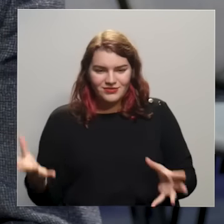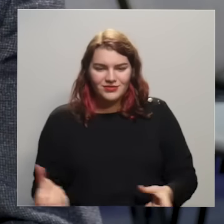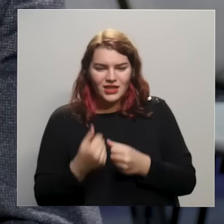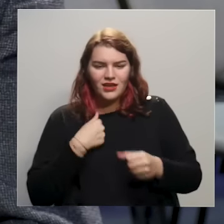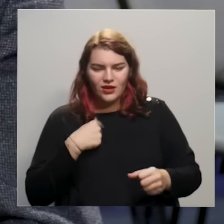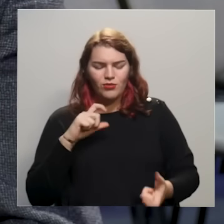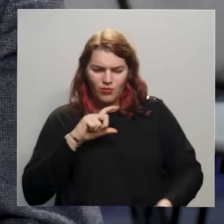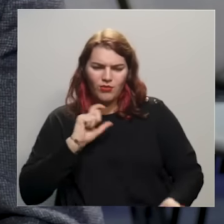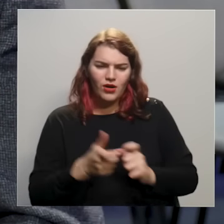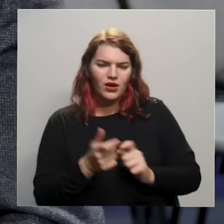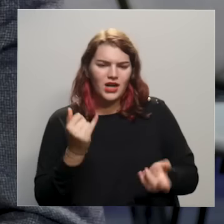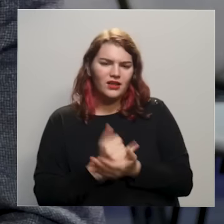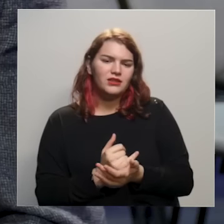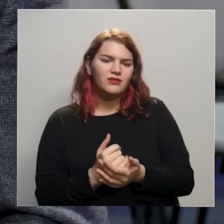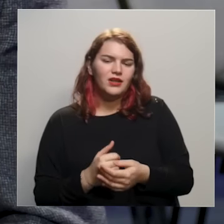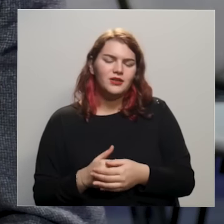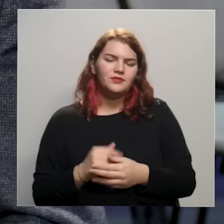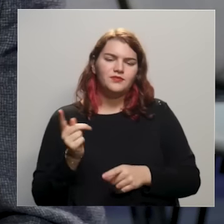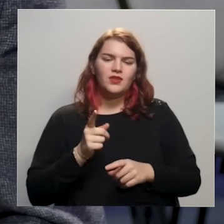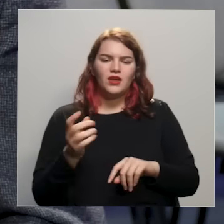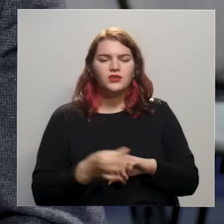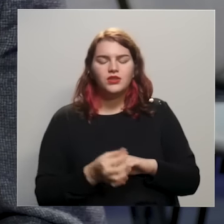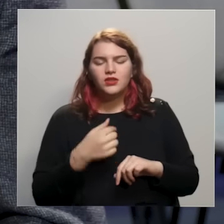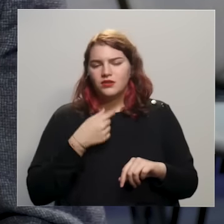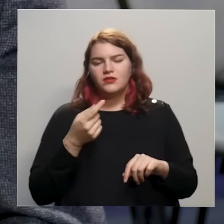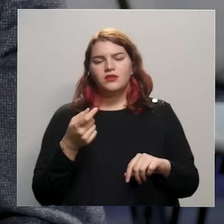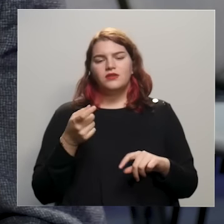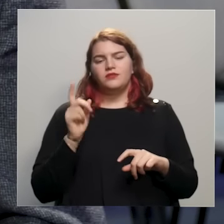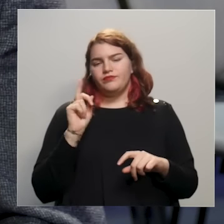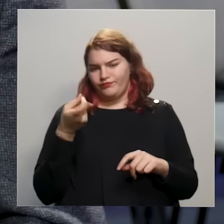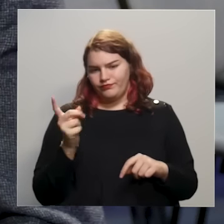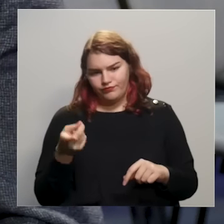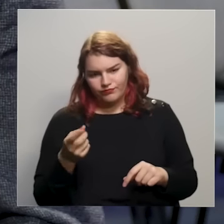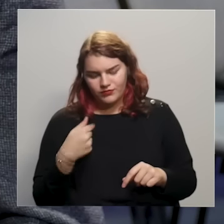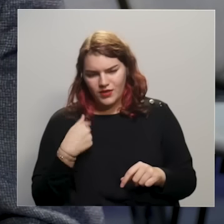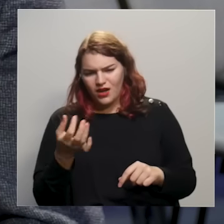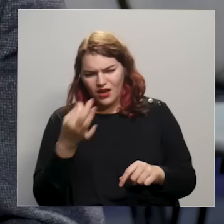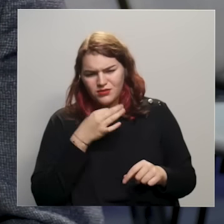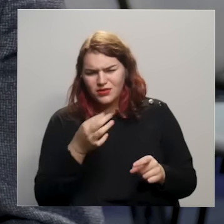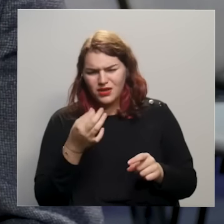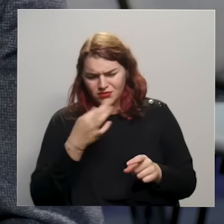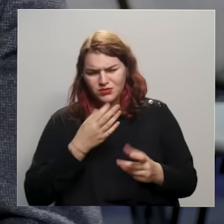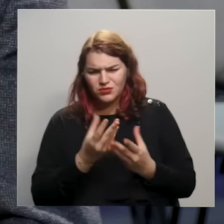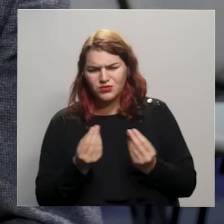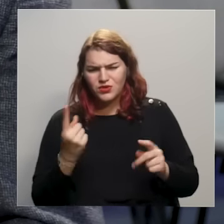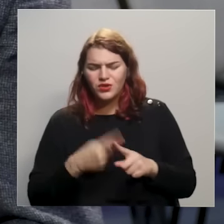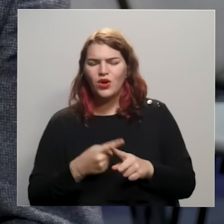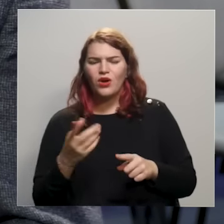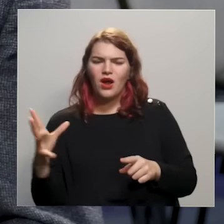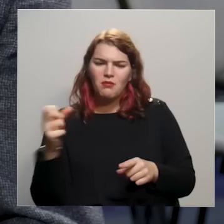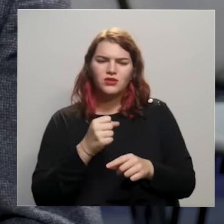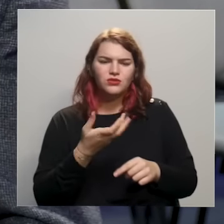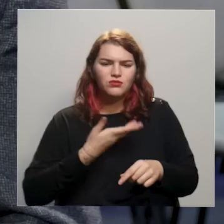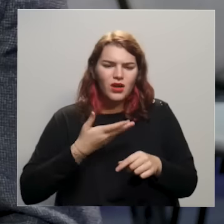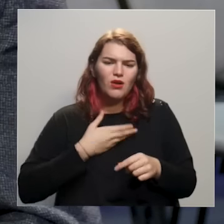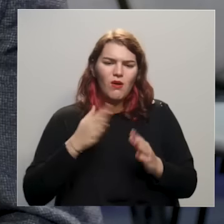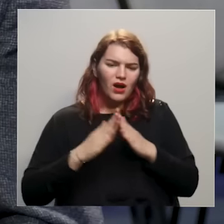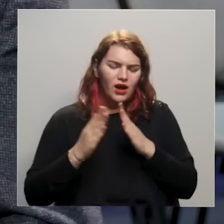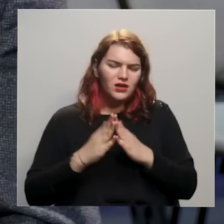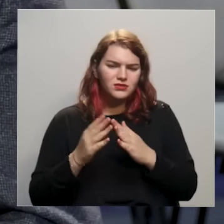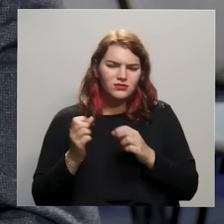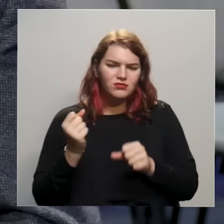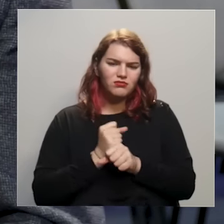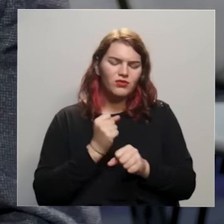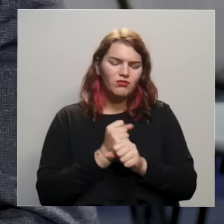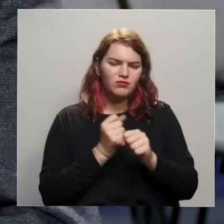pocăiesc. Dar i-au zis așa, Nicu, ai mai spus tu că te pocăiești. Am adus preot acasă, mi-au făcut pe la